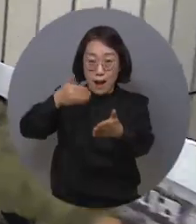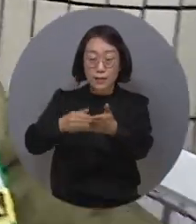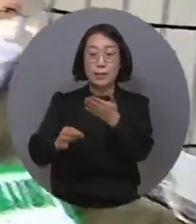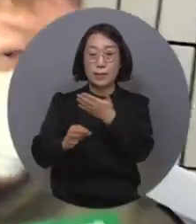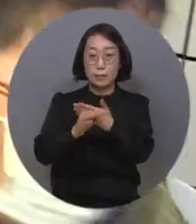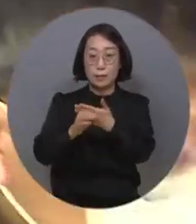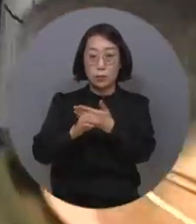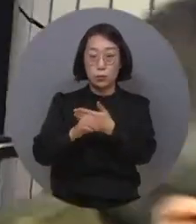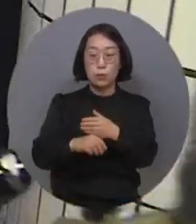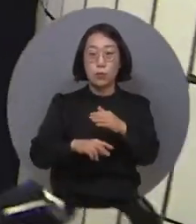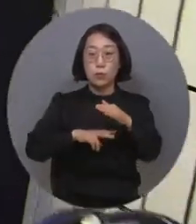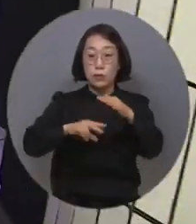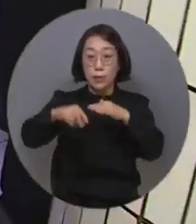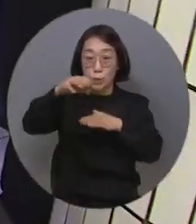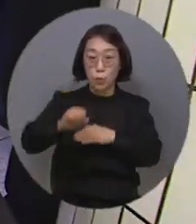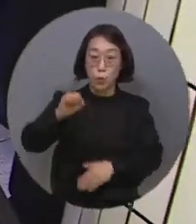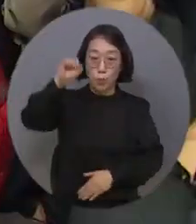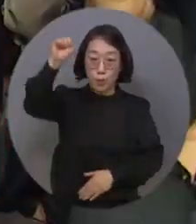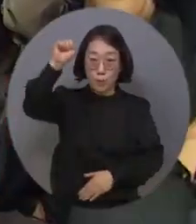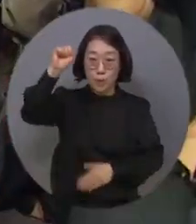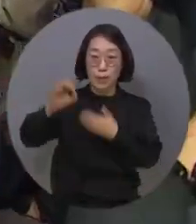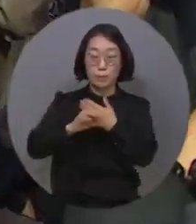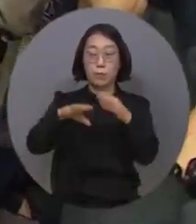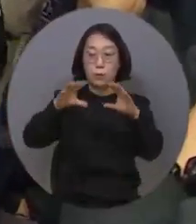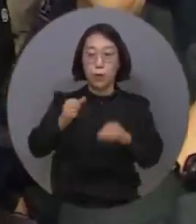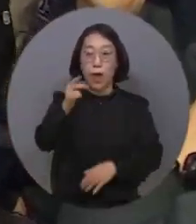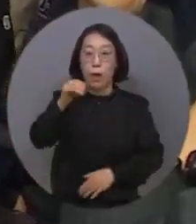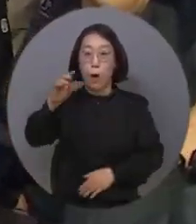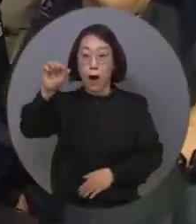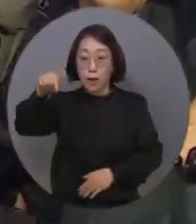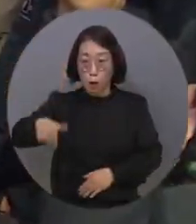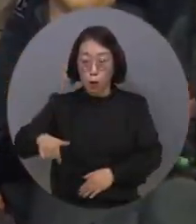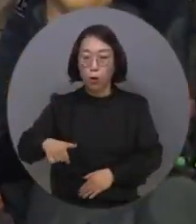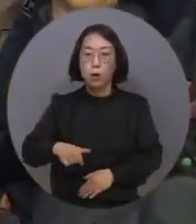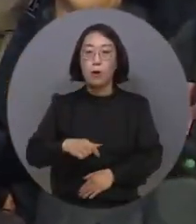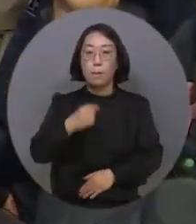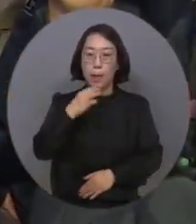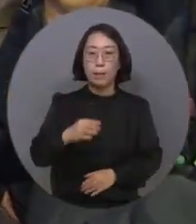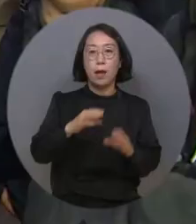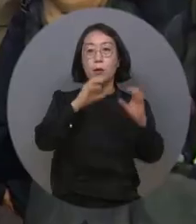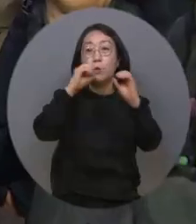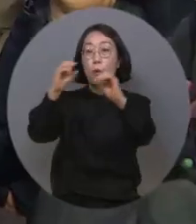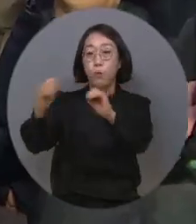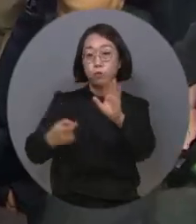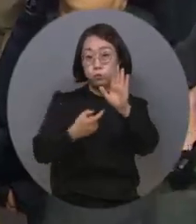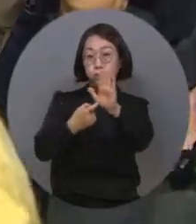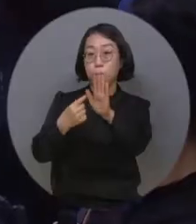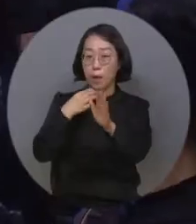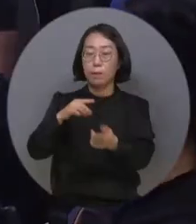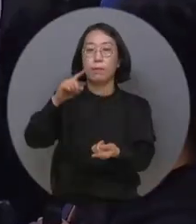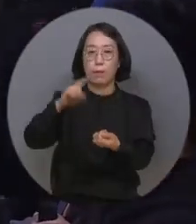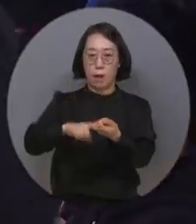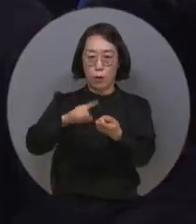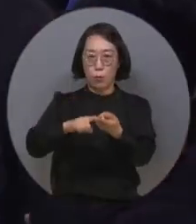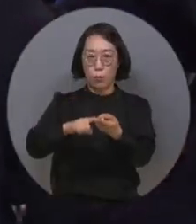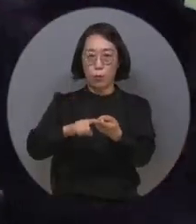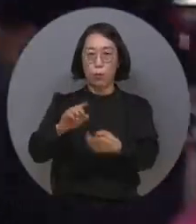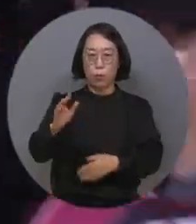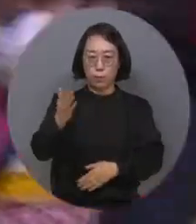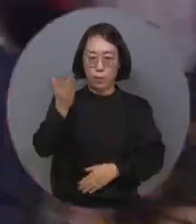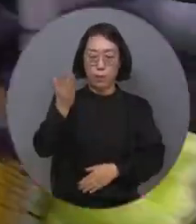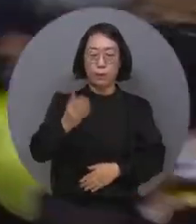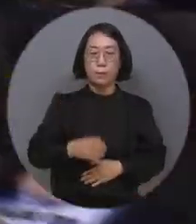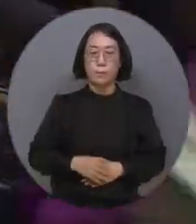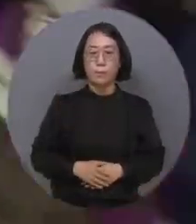지하철 행동은 잠정 중단되며 해화역에서 진행되는 출근길 지하철 선전전만 진행될 예정입니다.